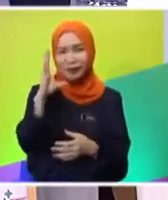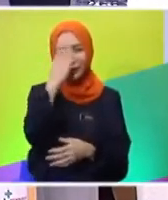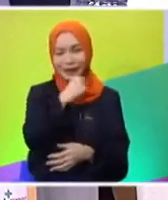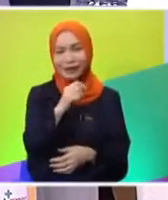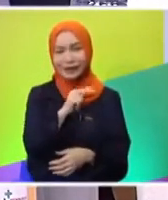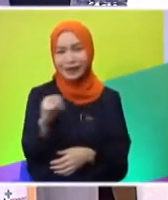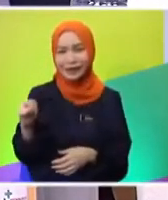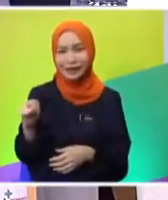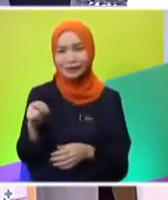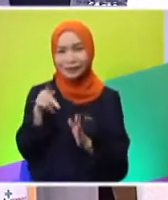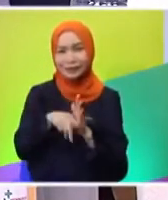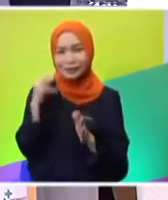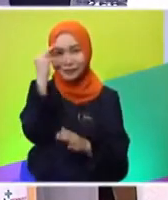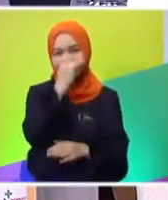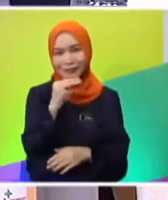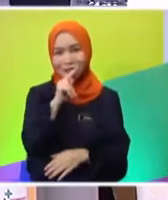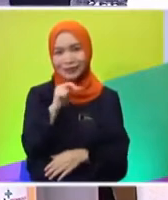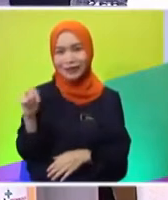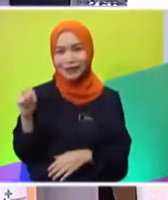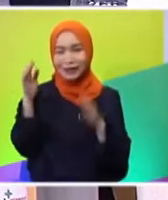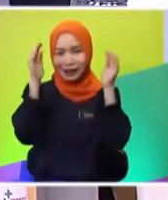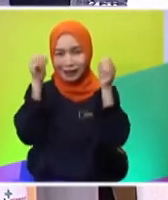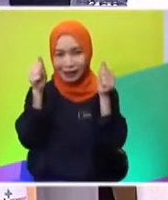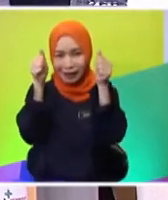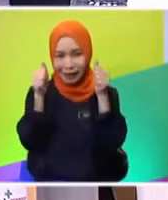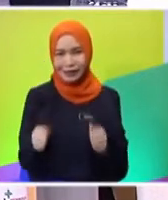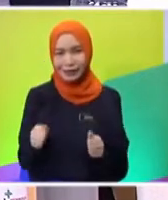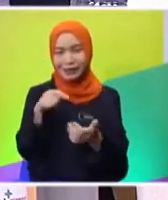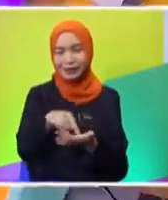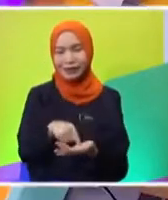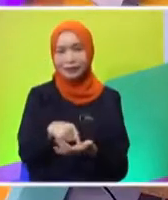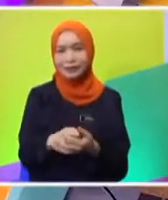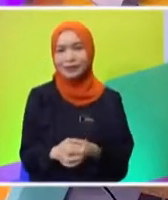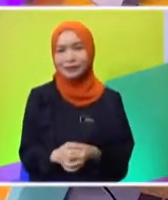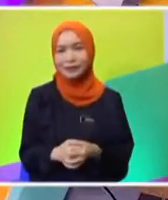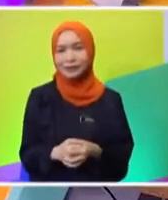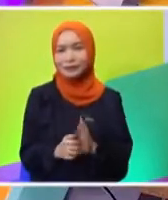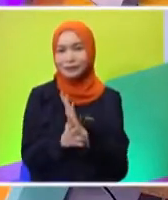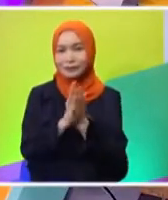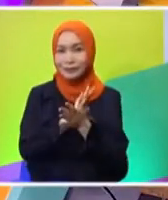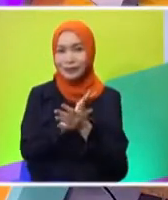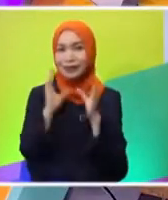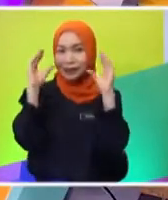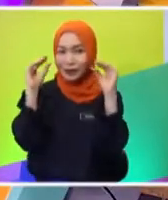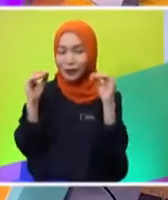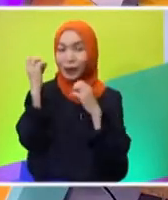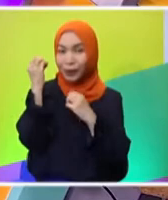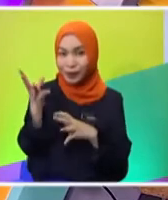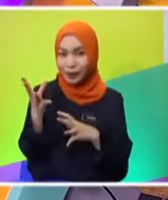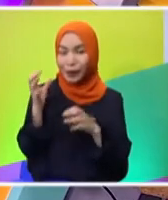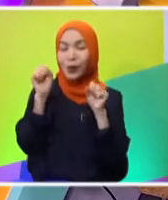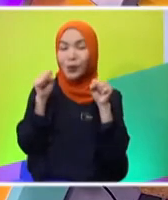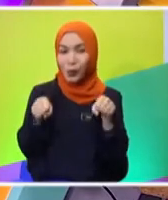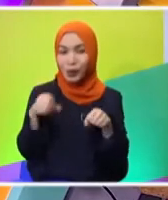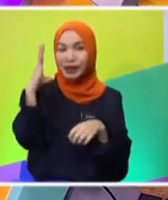Tadi kan saya beritahu C ini ia arsitag berapa rate jadi cek juga the boleh-boleh licin Kajang